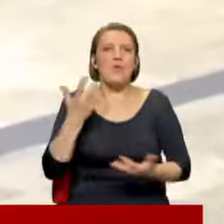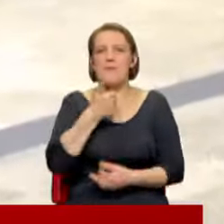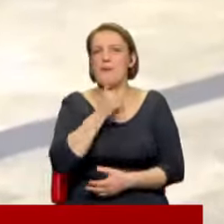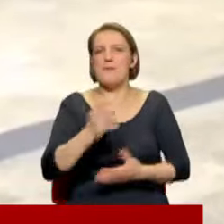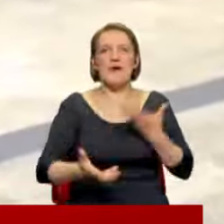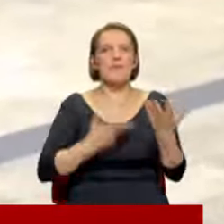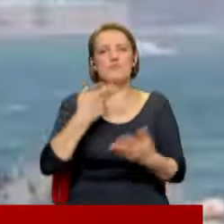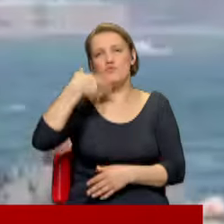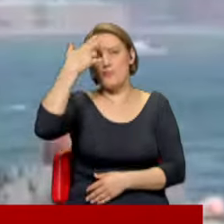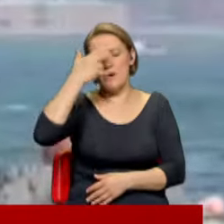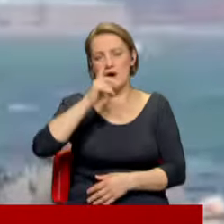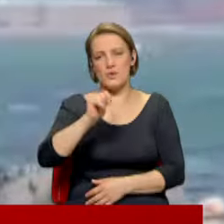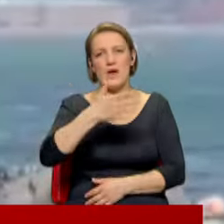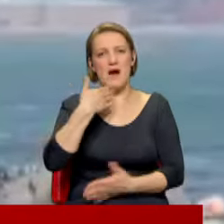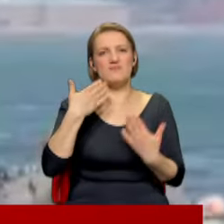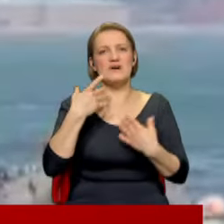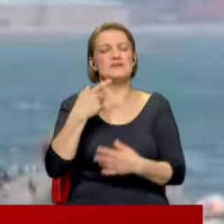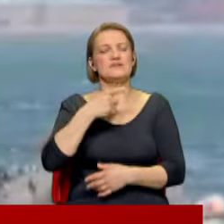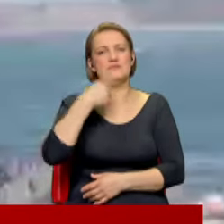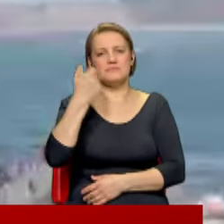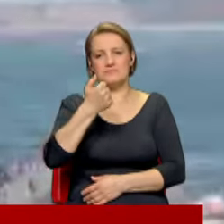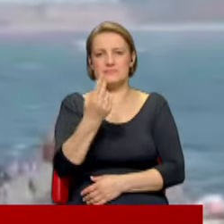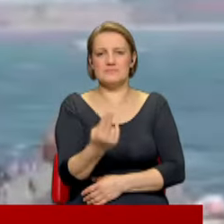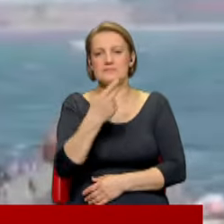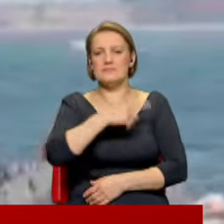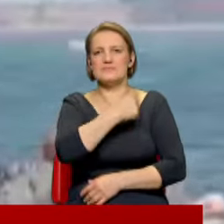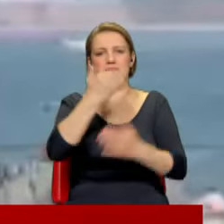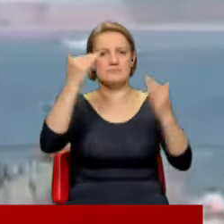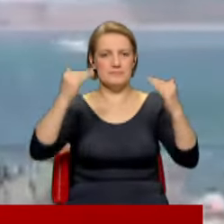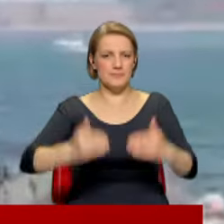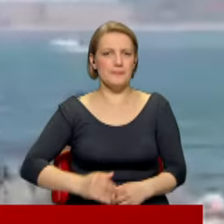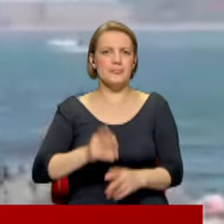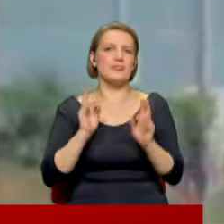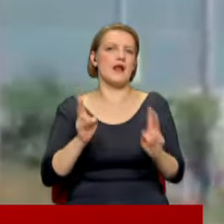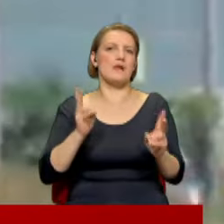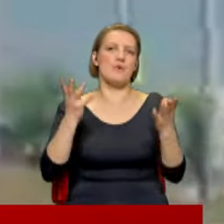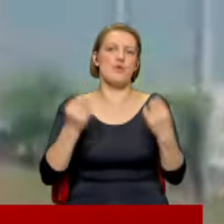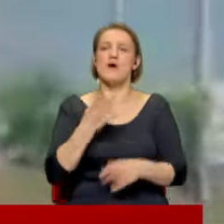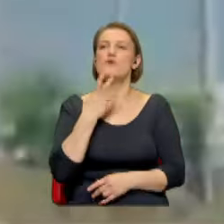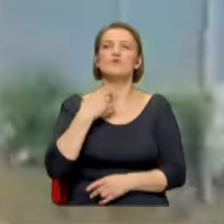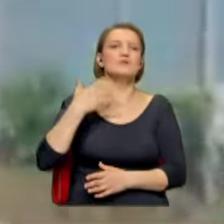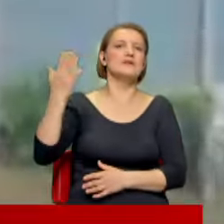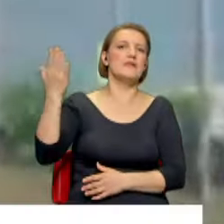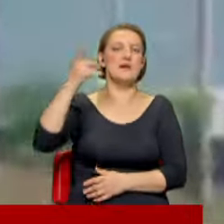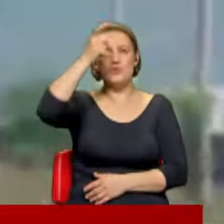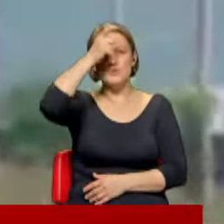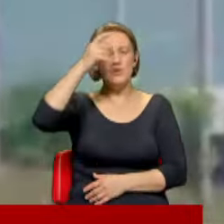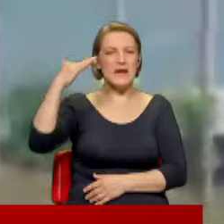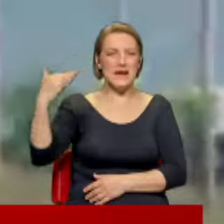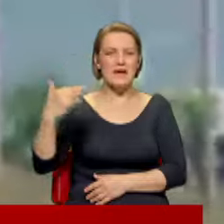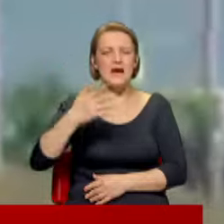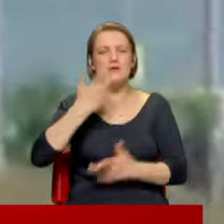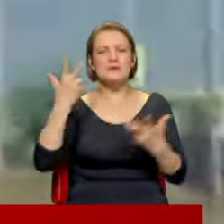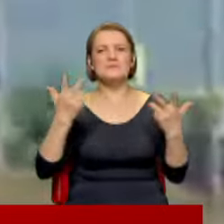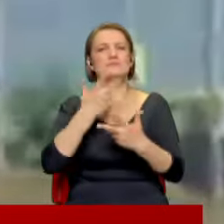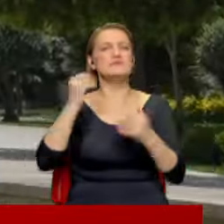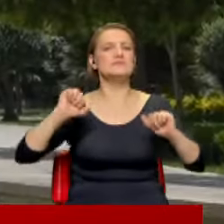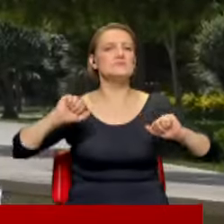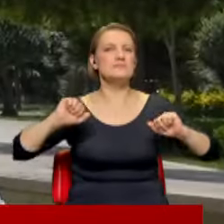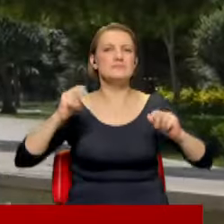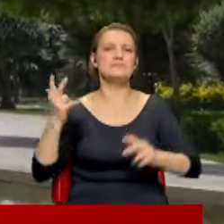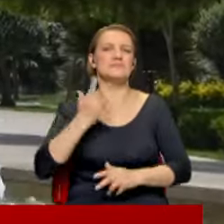yanıyoruz. Cuma günü hava sıcaklıkları 6-7 derece düşecek, mevsim normallerine dönecek. Rusya tarafından yurda sert rüzgarlar girecek.